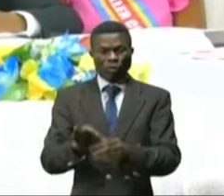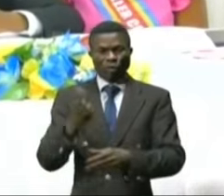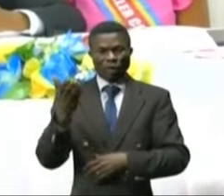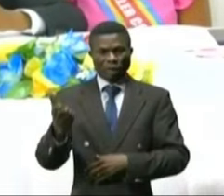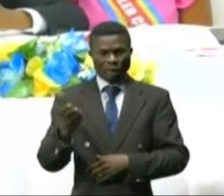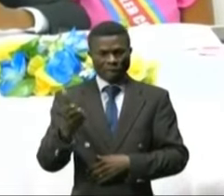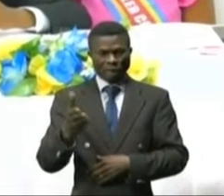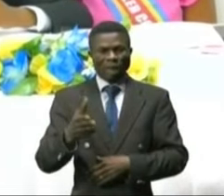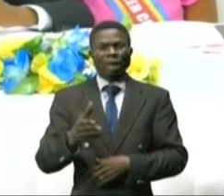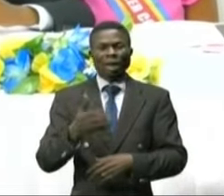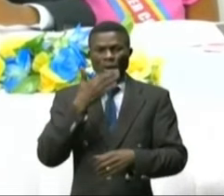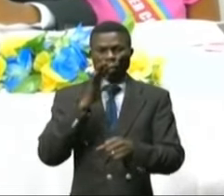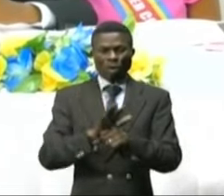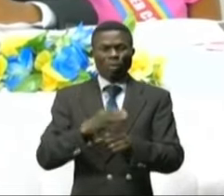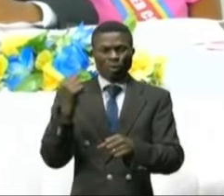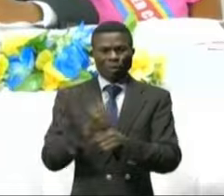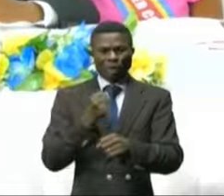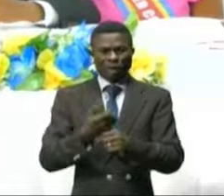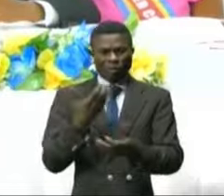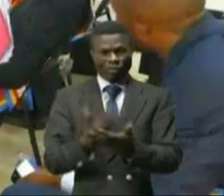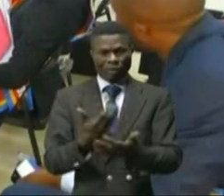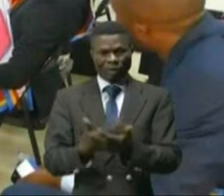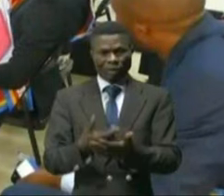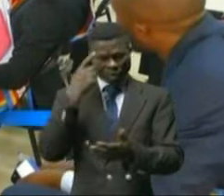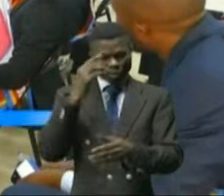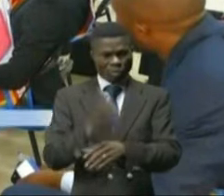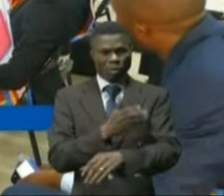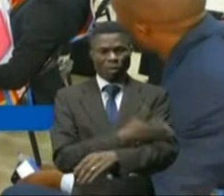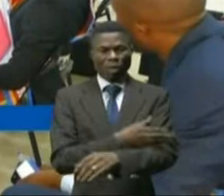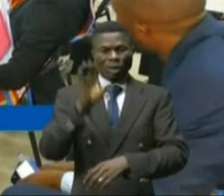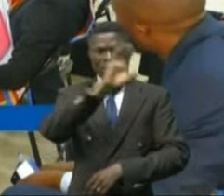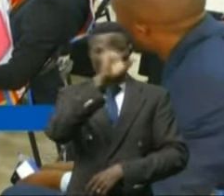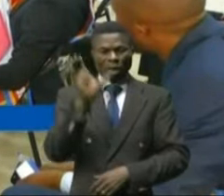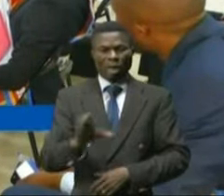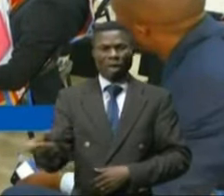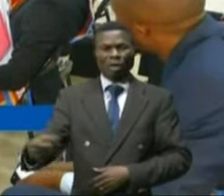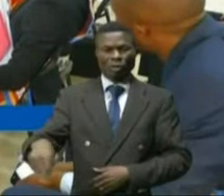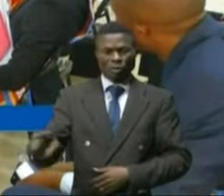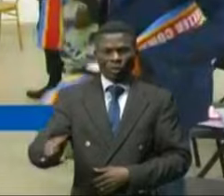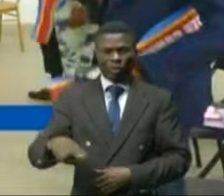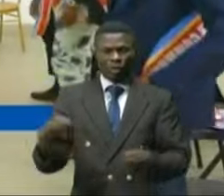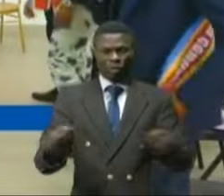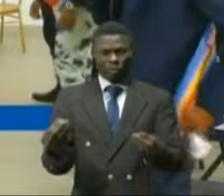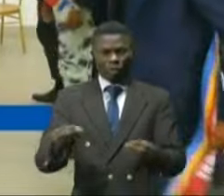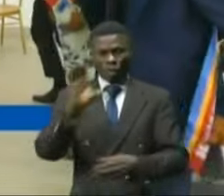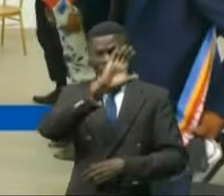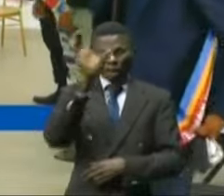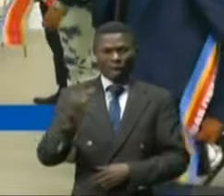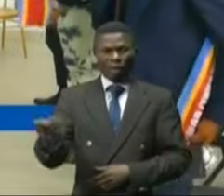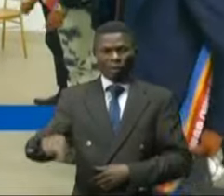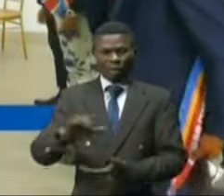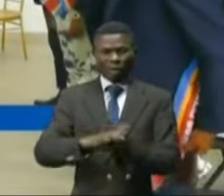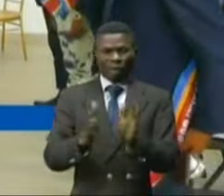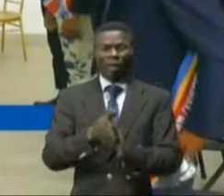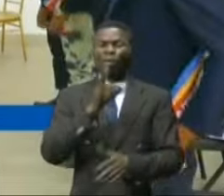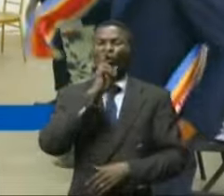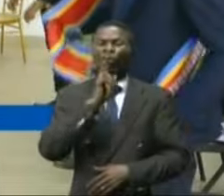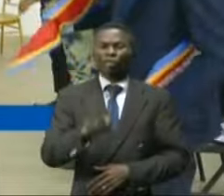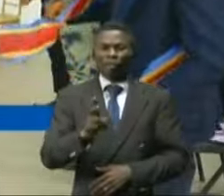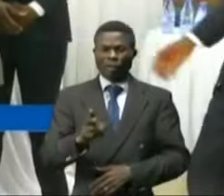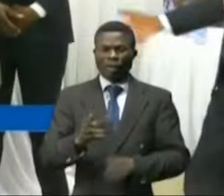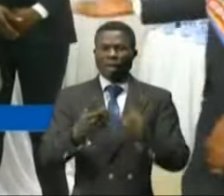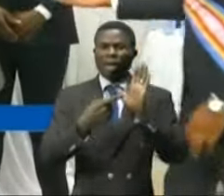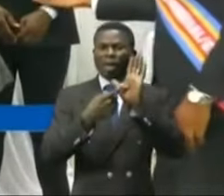ont travaillé d'arrache-pied pour le progrès de la commune de la Gombe afin que celle-ci soit le véritable miroir